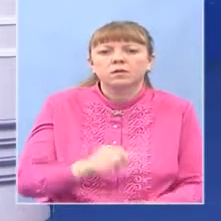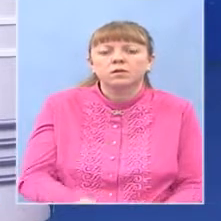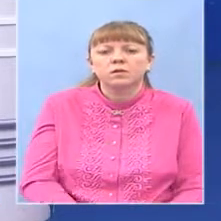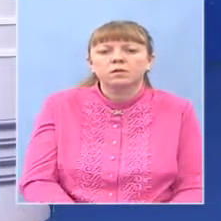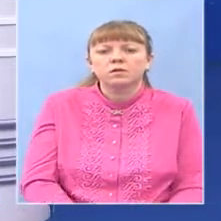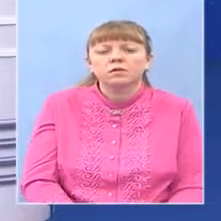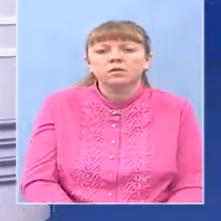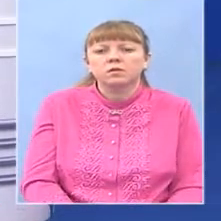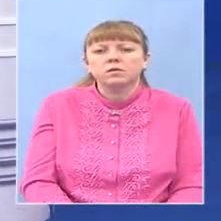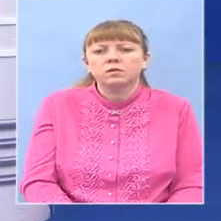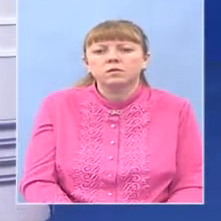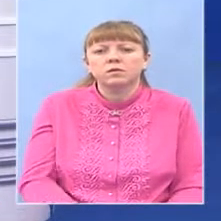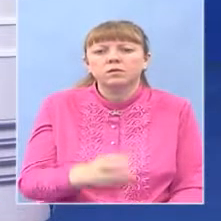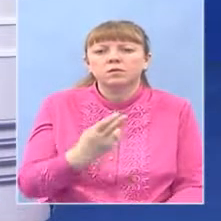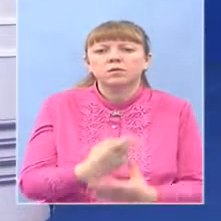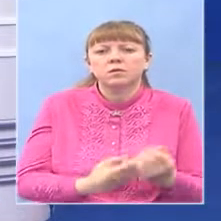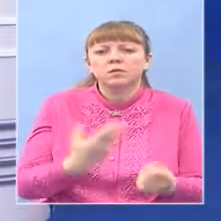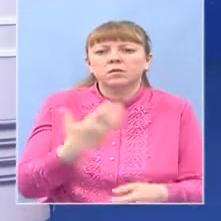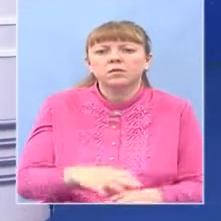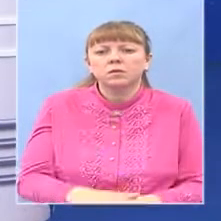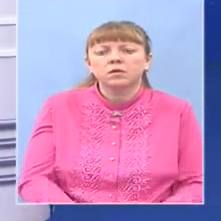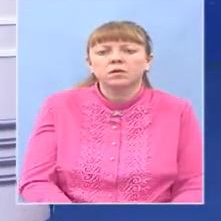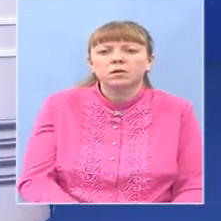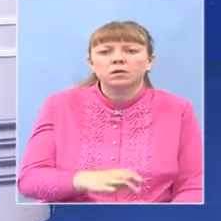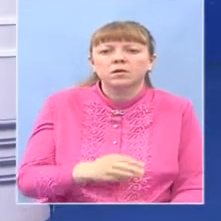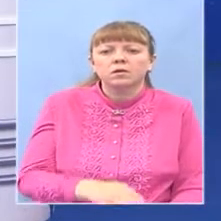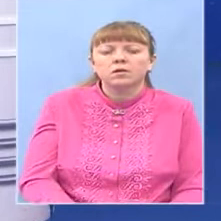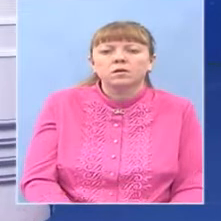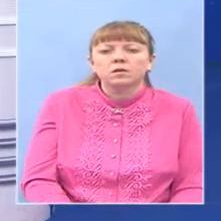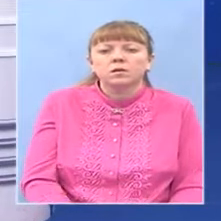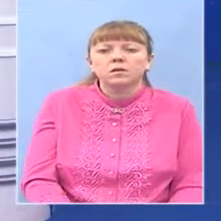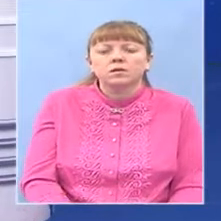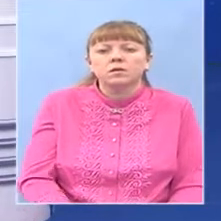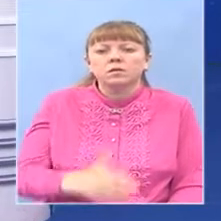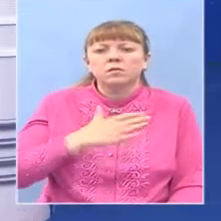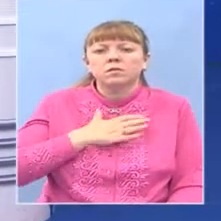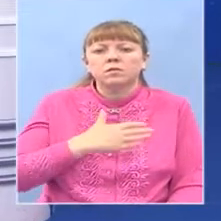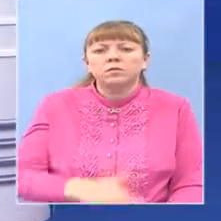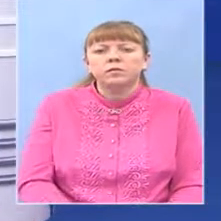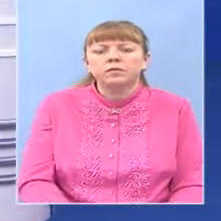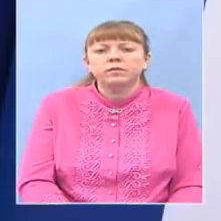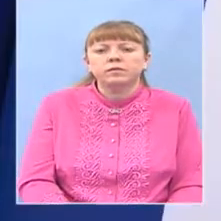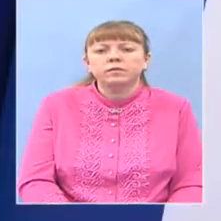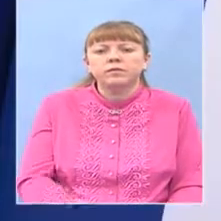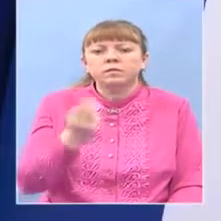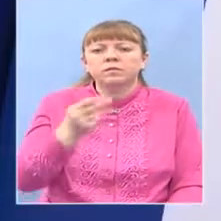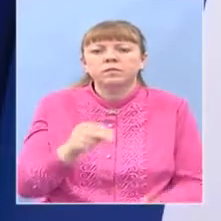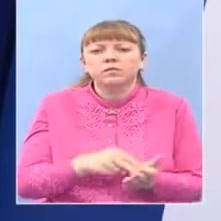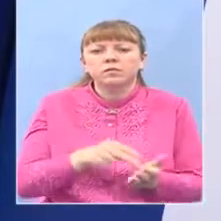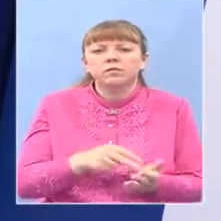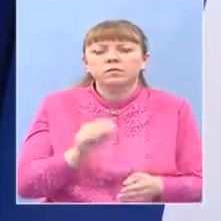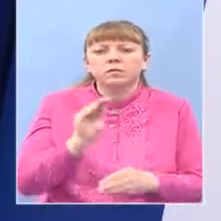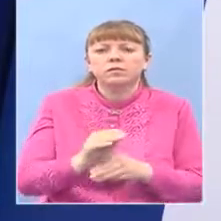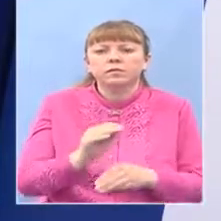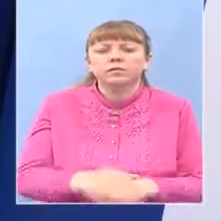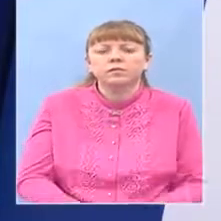нас, провальные. В любом случае, через снижение цены, через